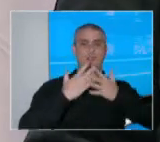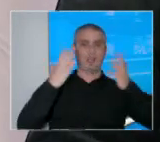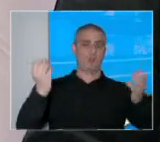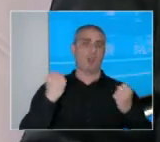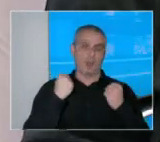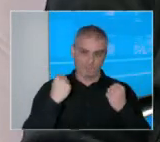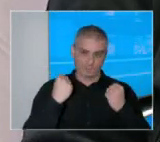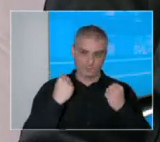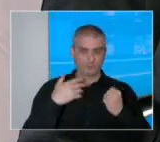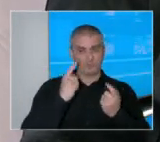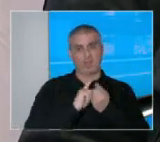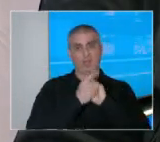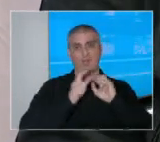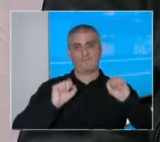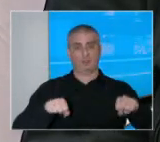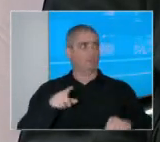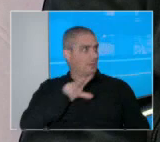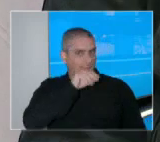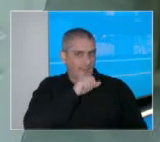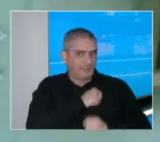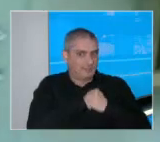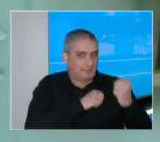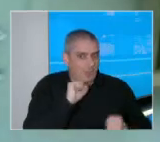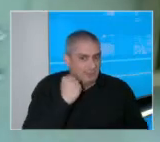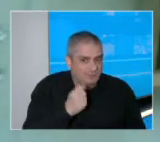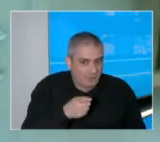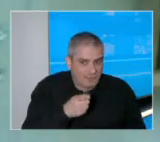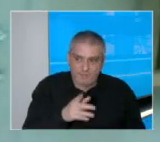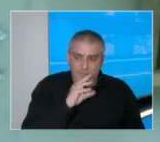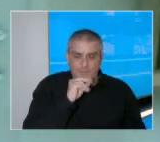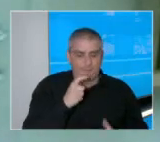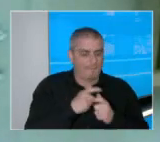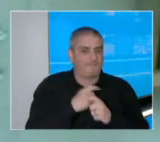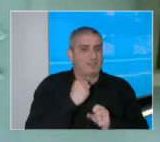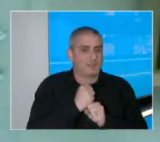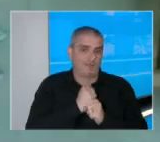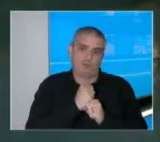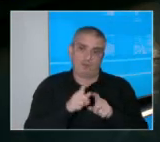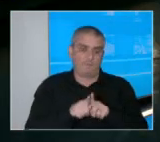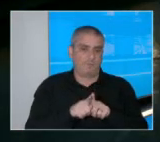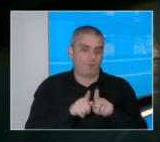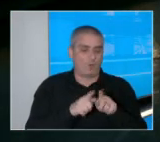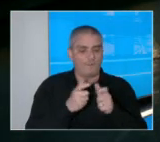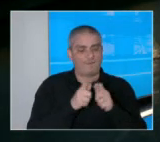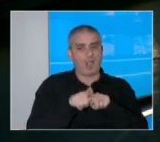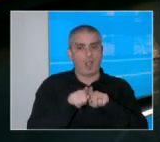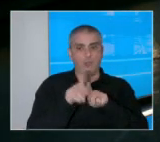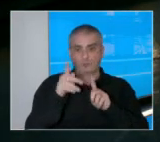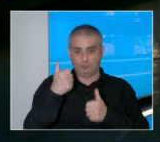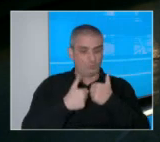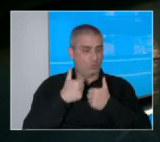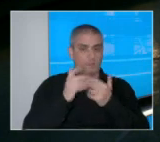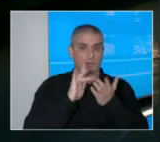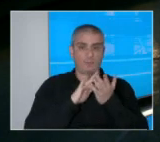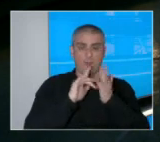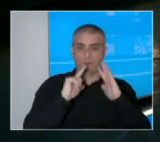והחזק, שיהווה חלופה שלטונית. אתה מדבר על השמאל הציוני, ואתה מדבר על מפלגת העבודה כמפלגת אחות, ויש שם מועמדת